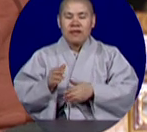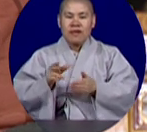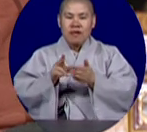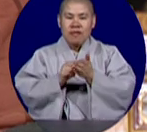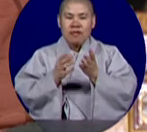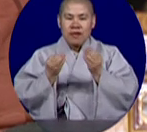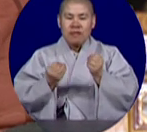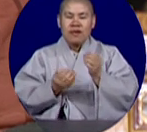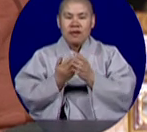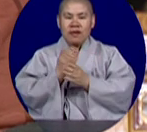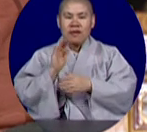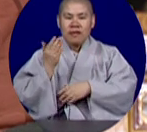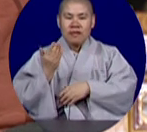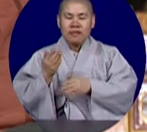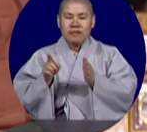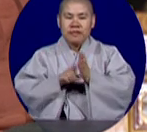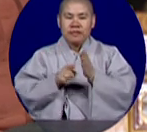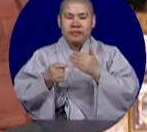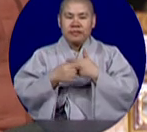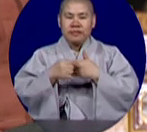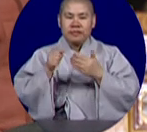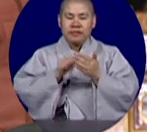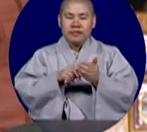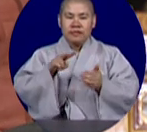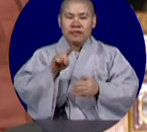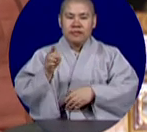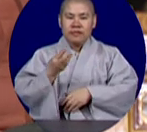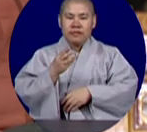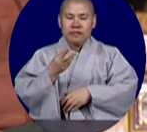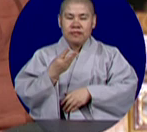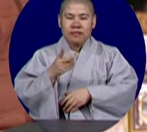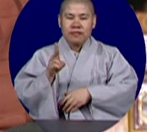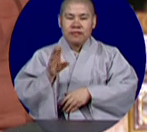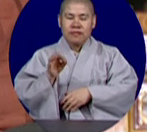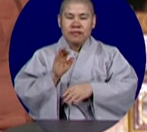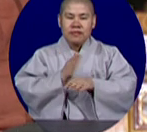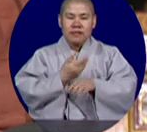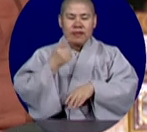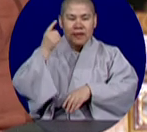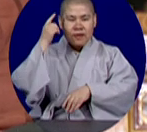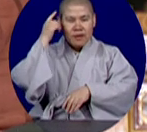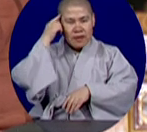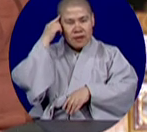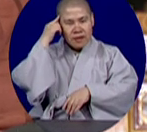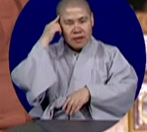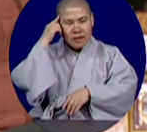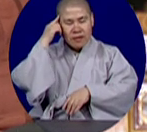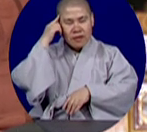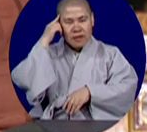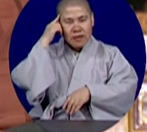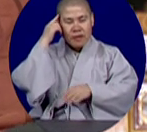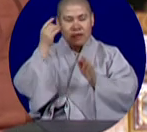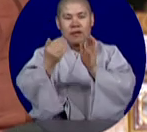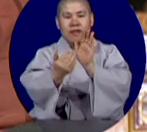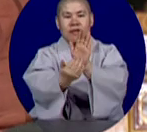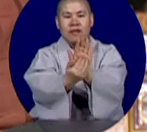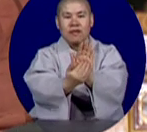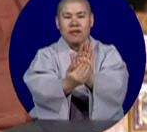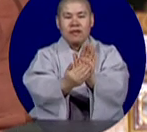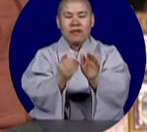줍니다. 그래서 신심은 사량, 분별, 망상, 계교 이것을